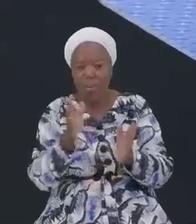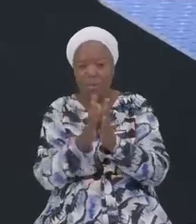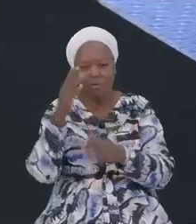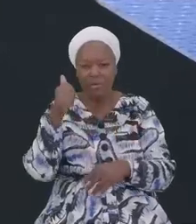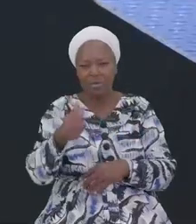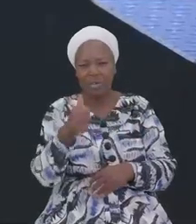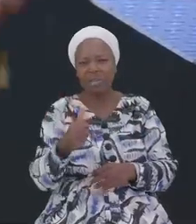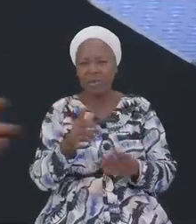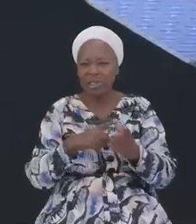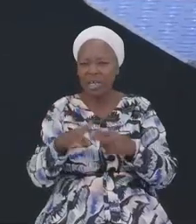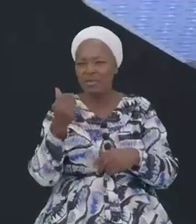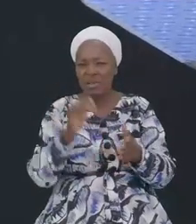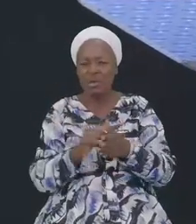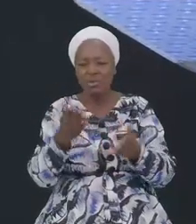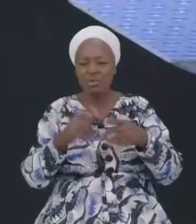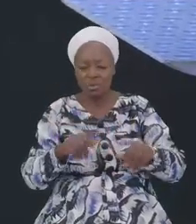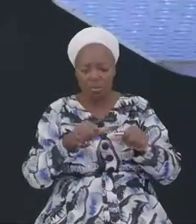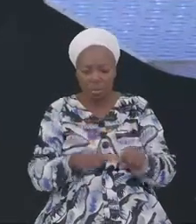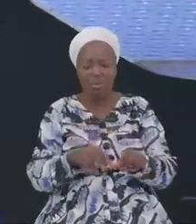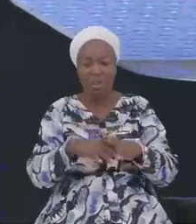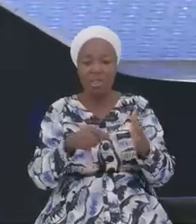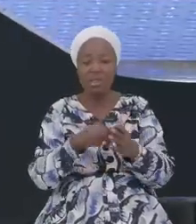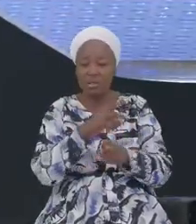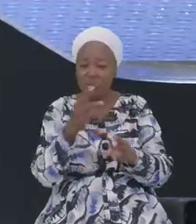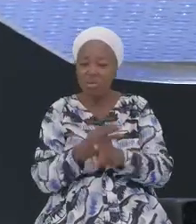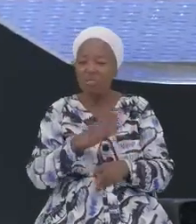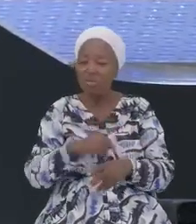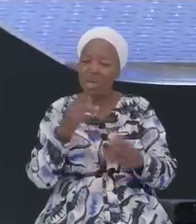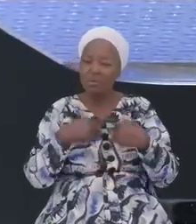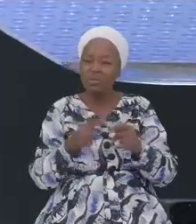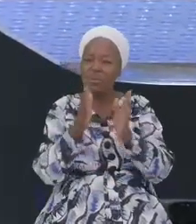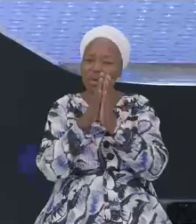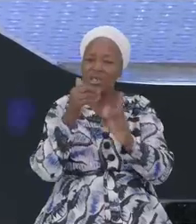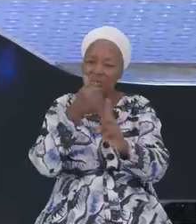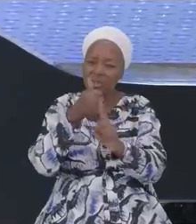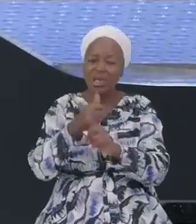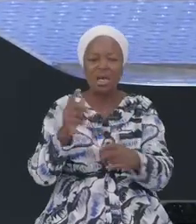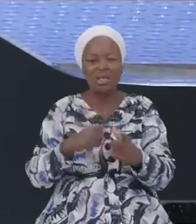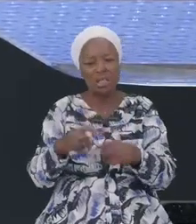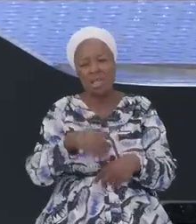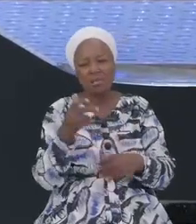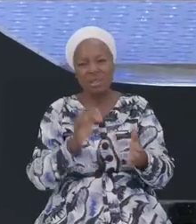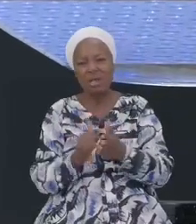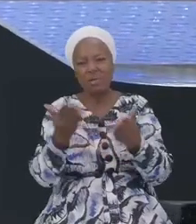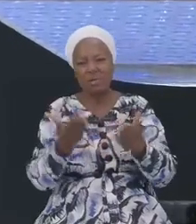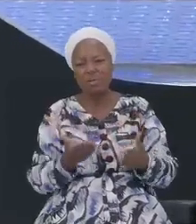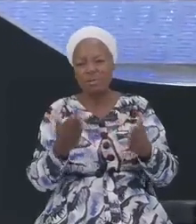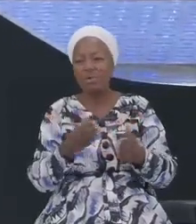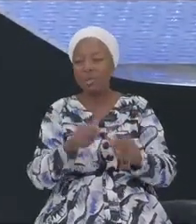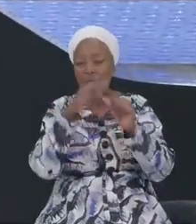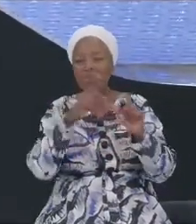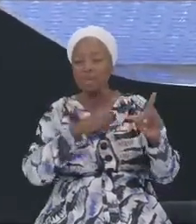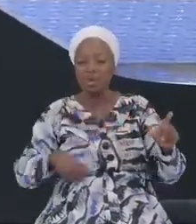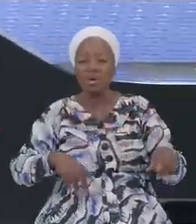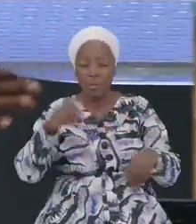lui-même. Chacun doit boire pour lui-même. Quelqu'un qui doit manger pour lui-même. La personne qui a faim, mange